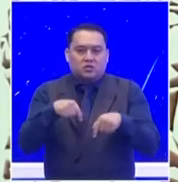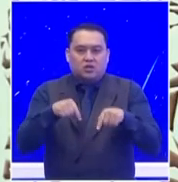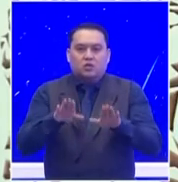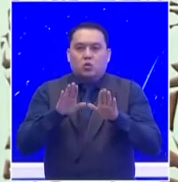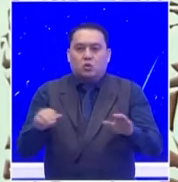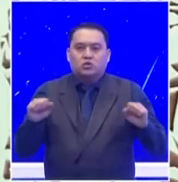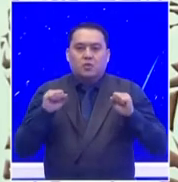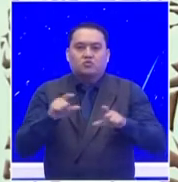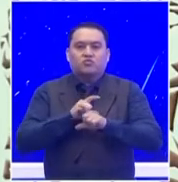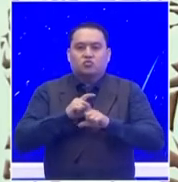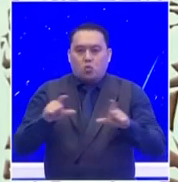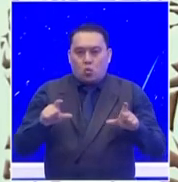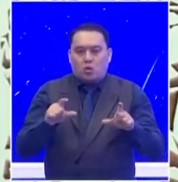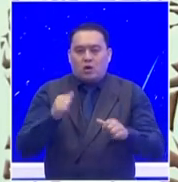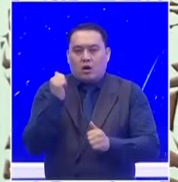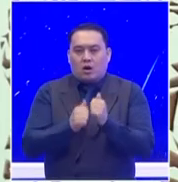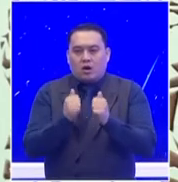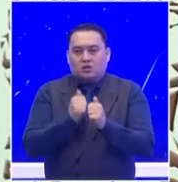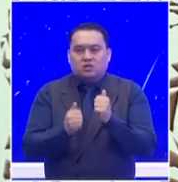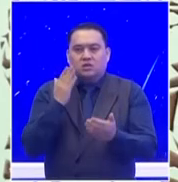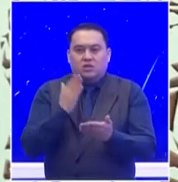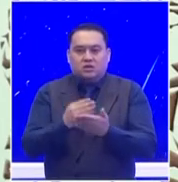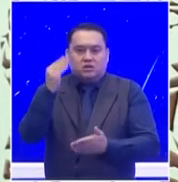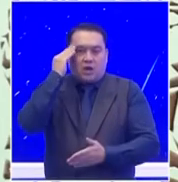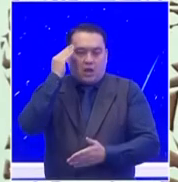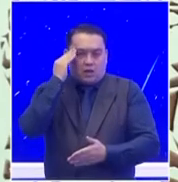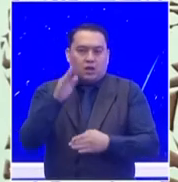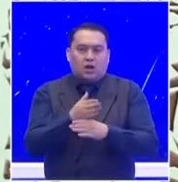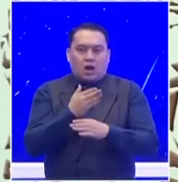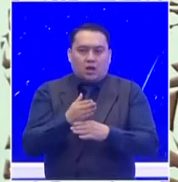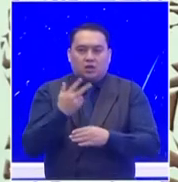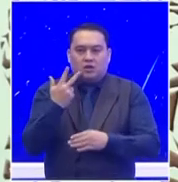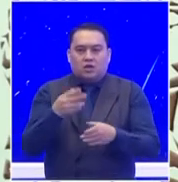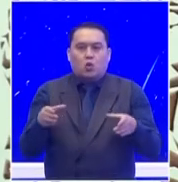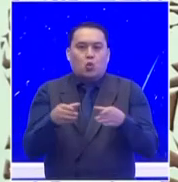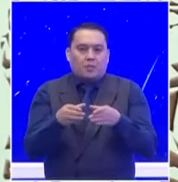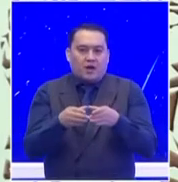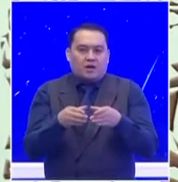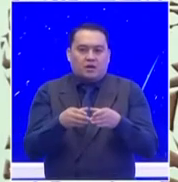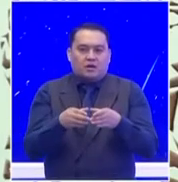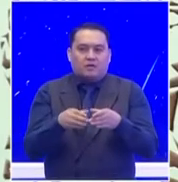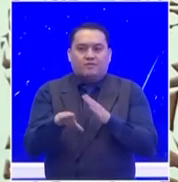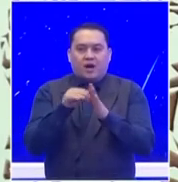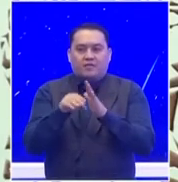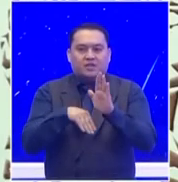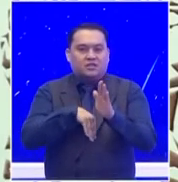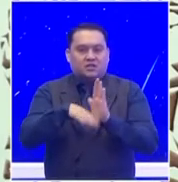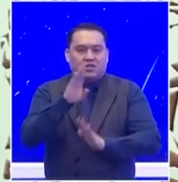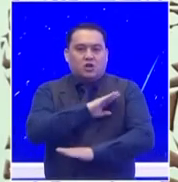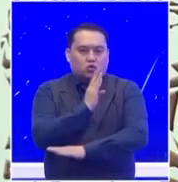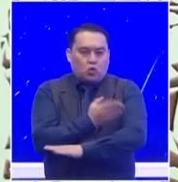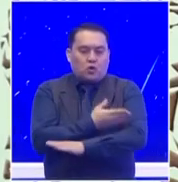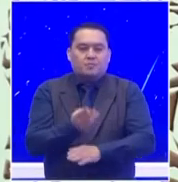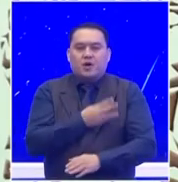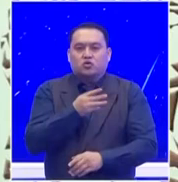столько спортивных школ, и в каждой из них есть талантливые парни. Разделили их на 3 подгруппы. Ковер выявить сильнейшего. Хочу